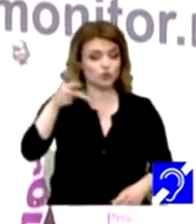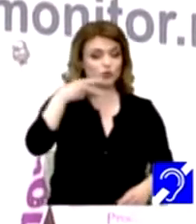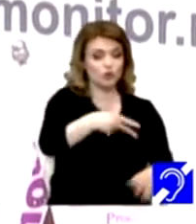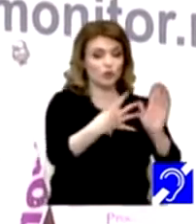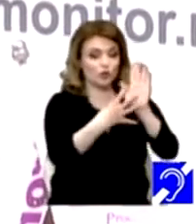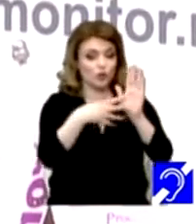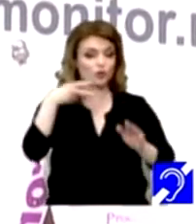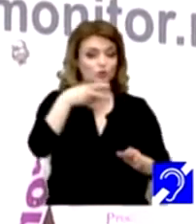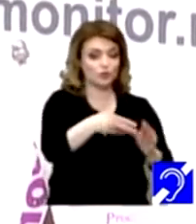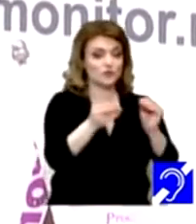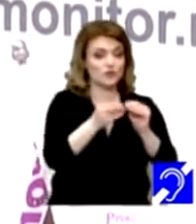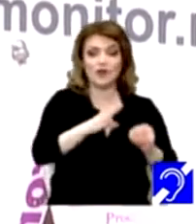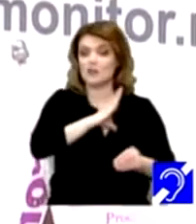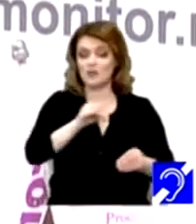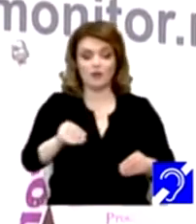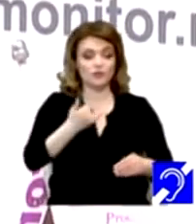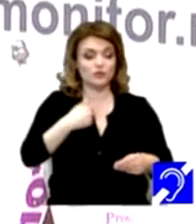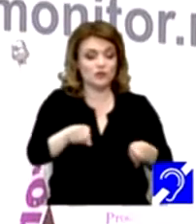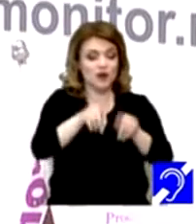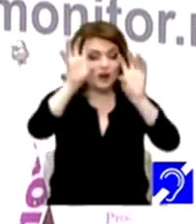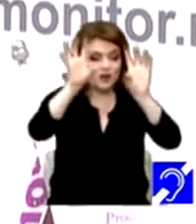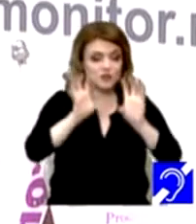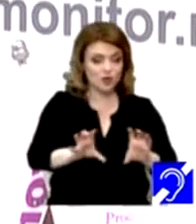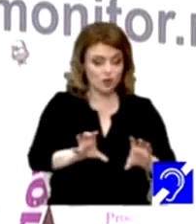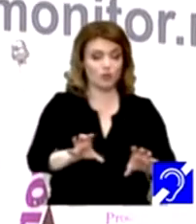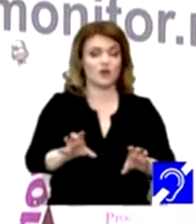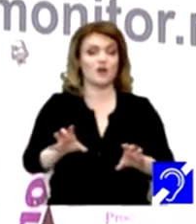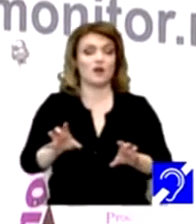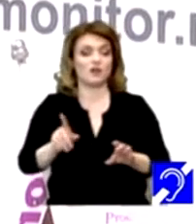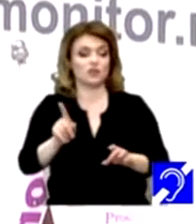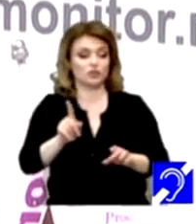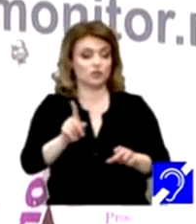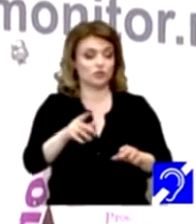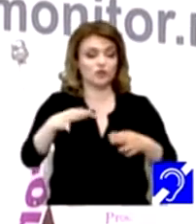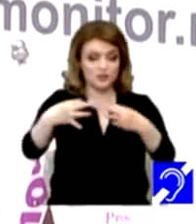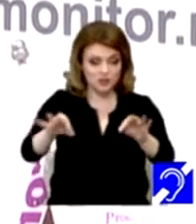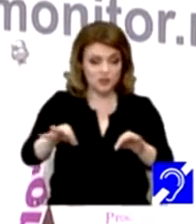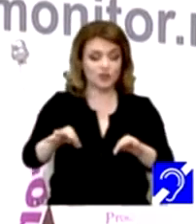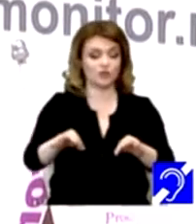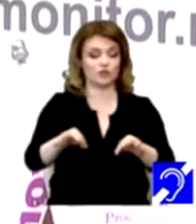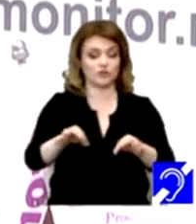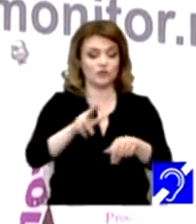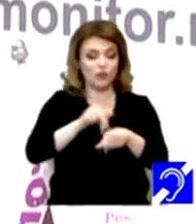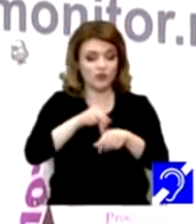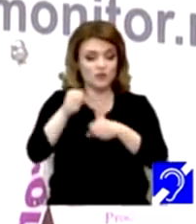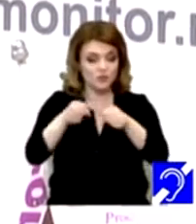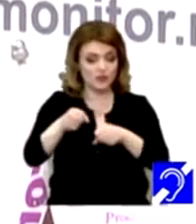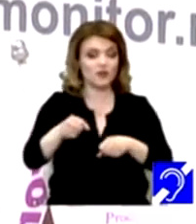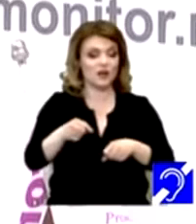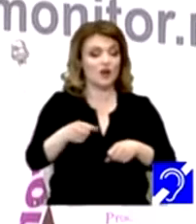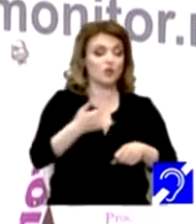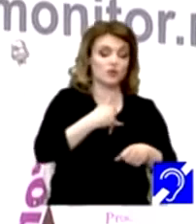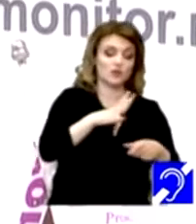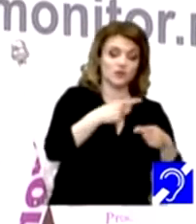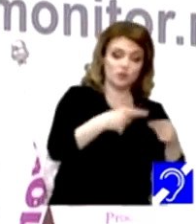era în codul penal incriminată infracțiunea de tortură în versiunea care o avem acum, în componența actuală. Era o altă componență